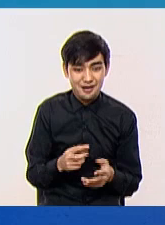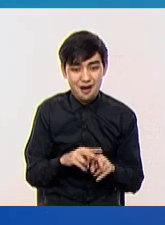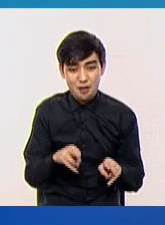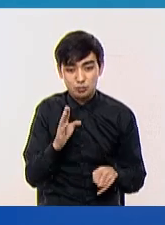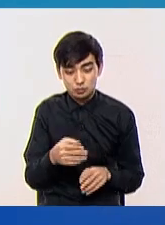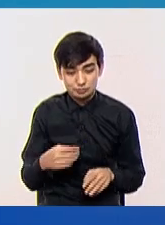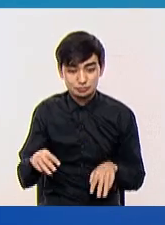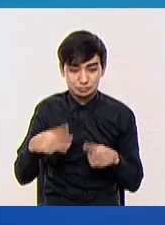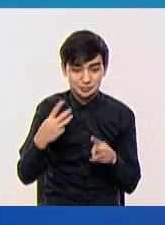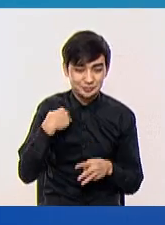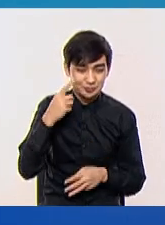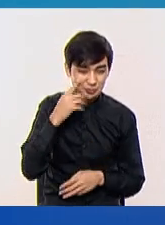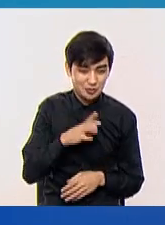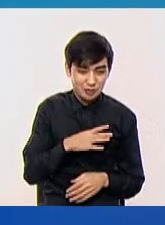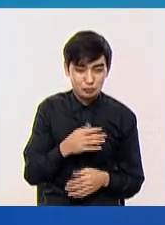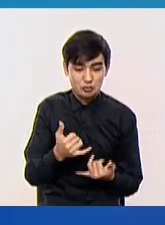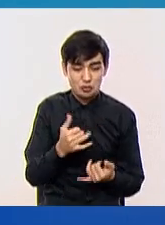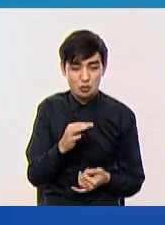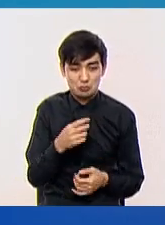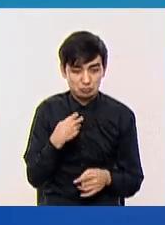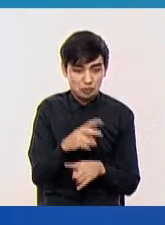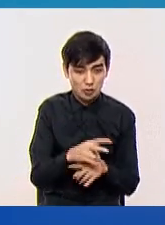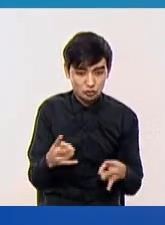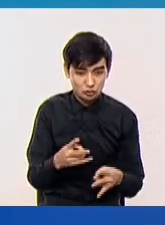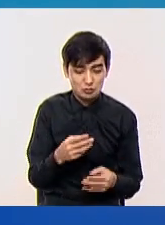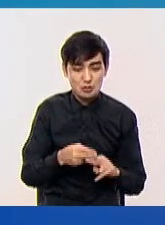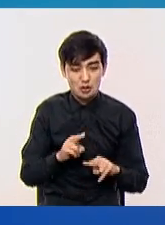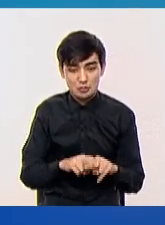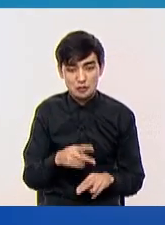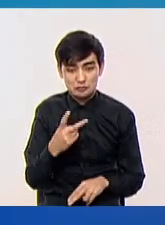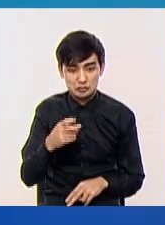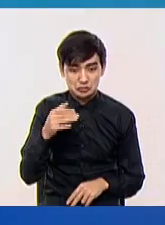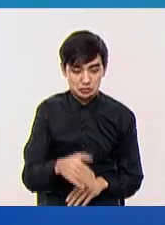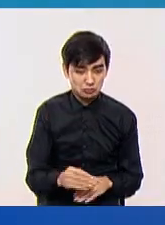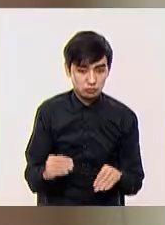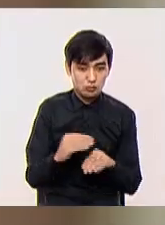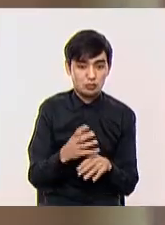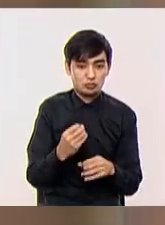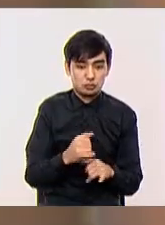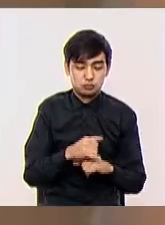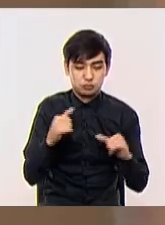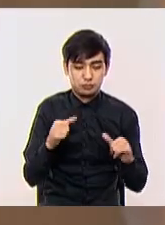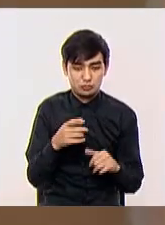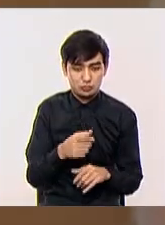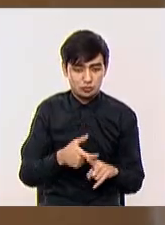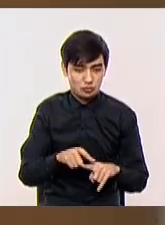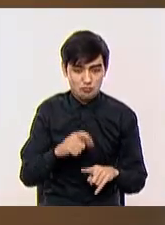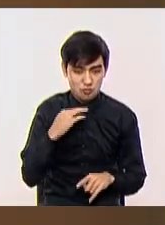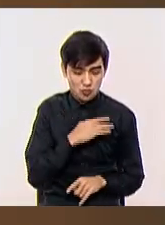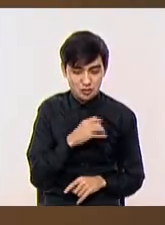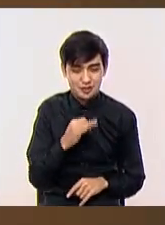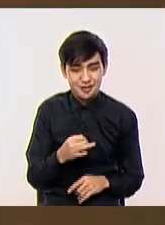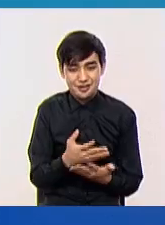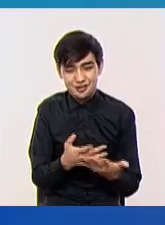будет. Нам никто ничего не говорил, поэтому и на 200 тысяч поднять цену – это очень много.